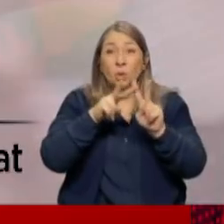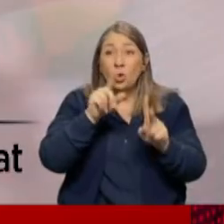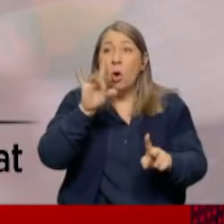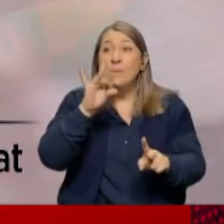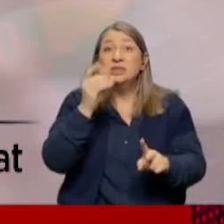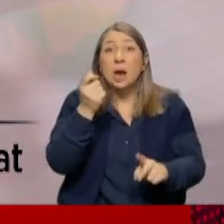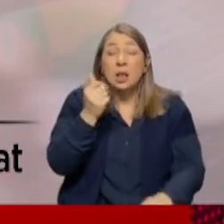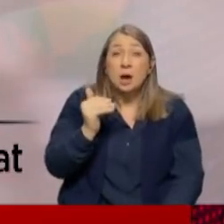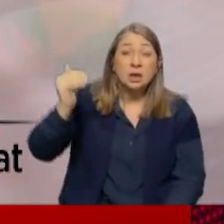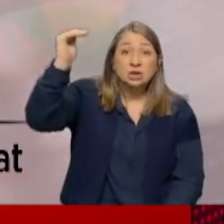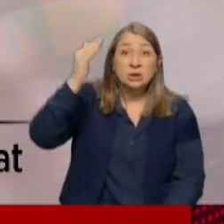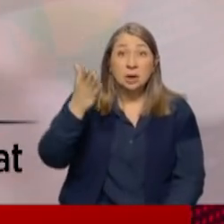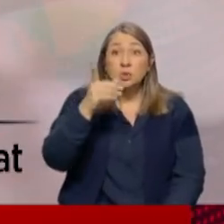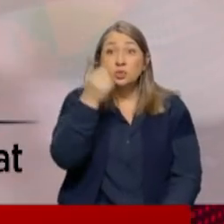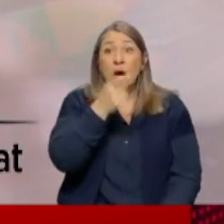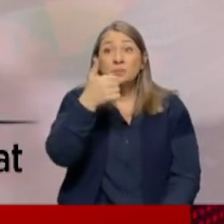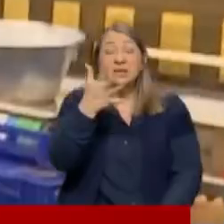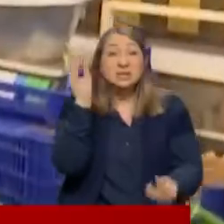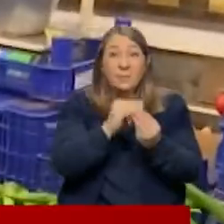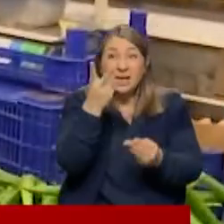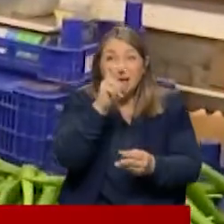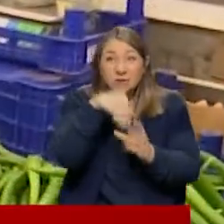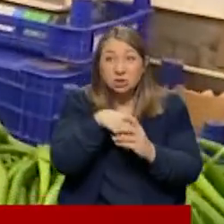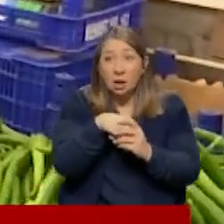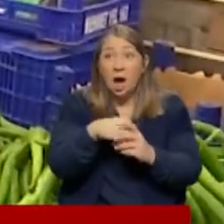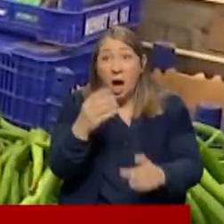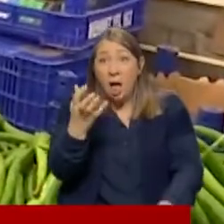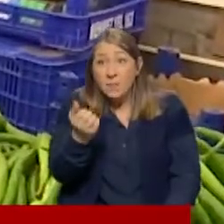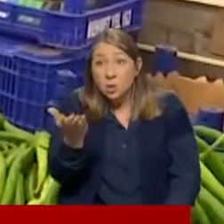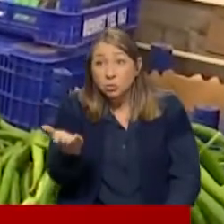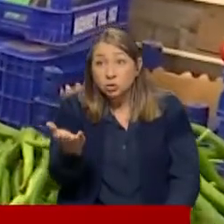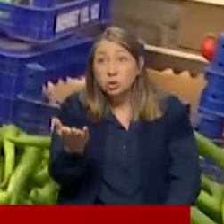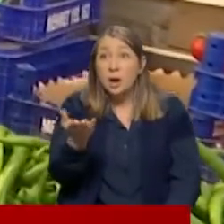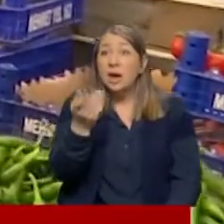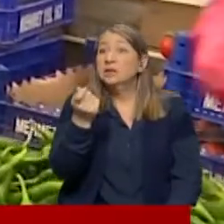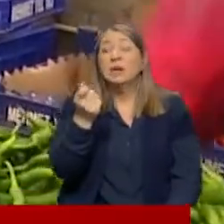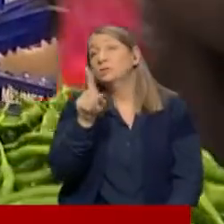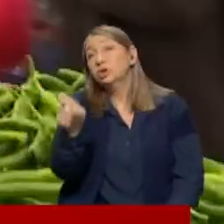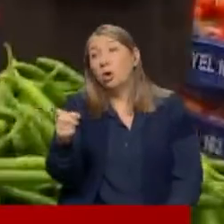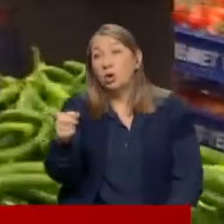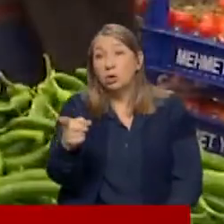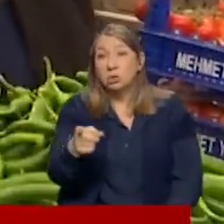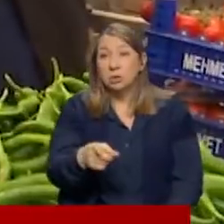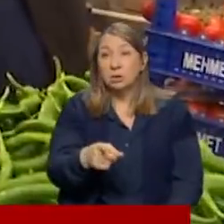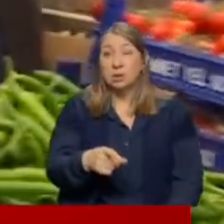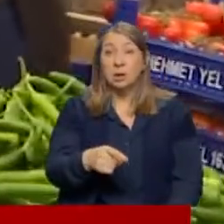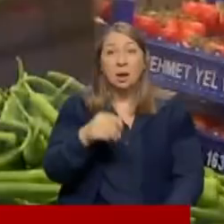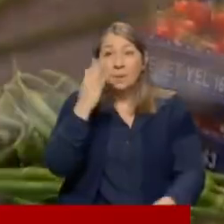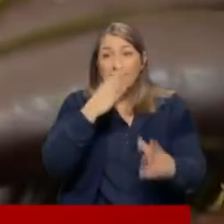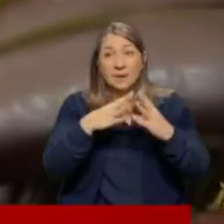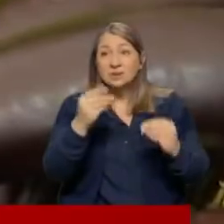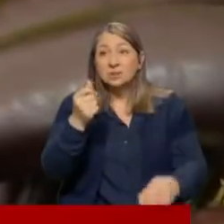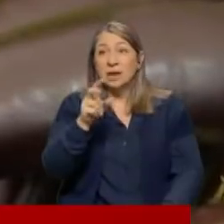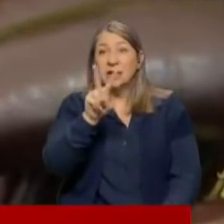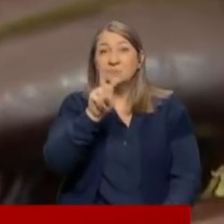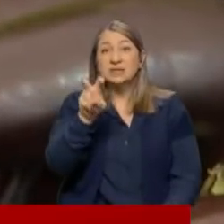liraya aştı. %65 zamlandı 2 ayda. Alabiliyor muyuz? Kaç paradı bir sor. Patlıcan ne